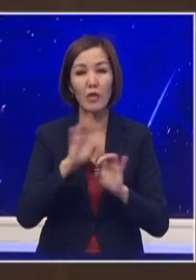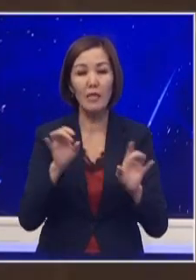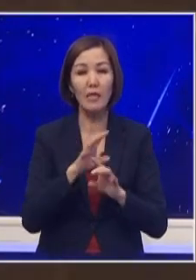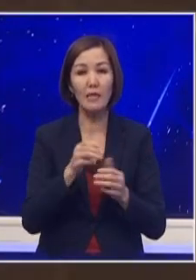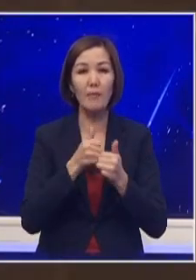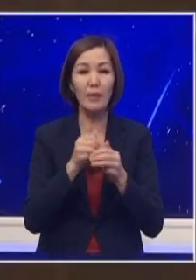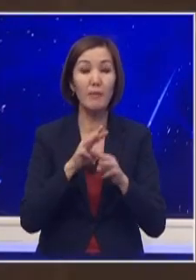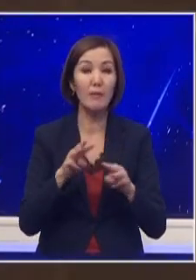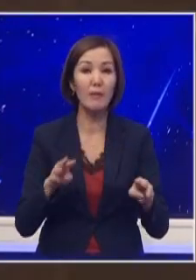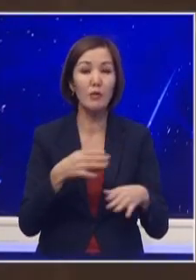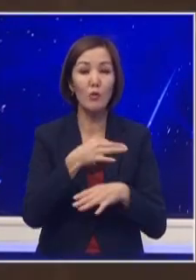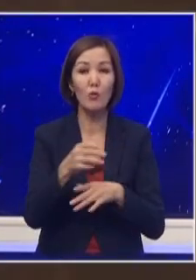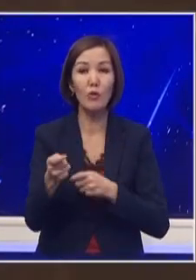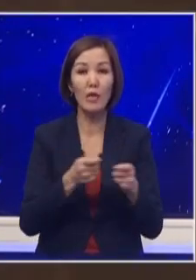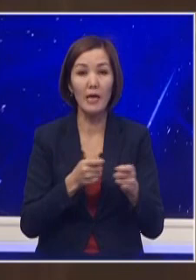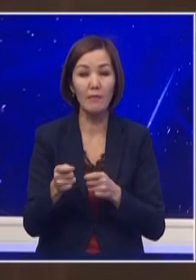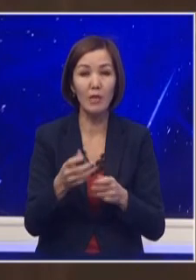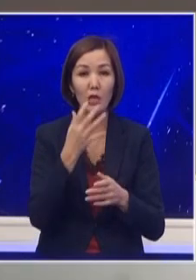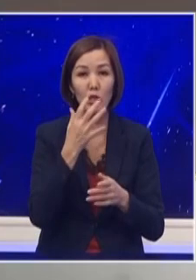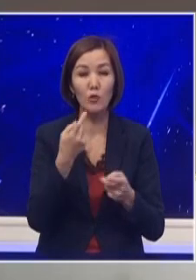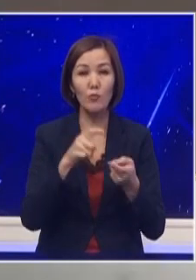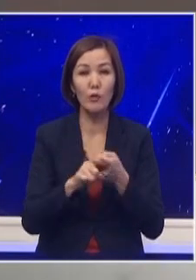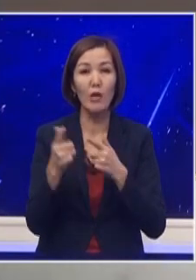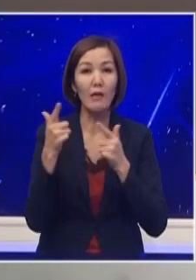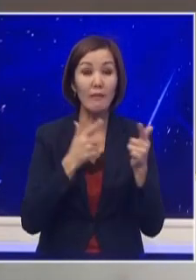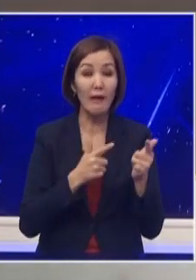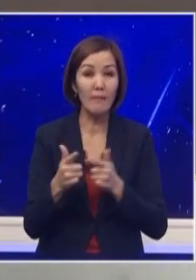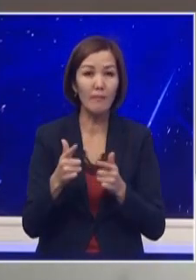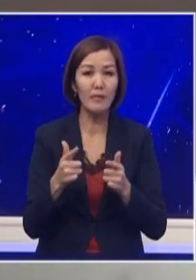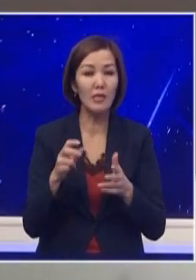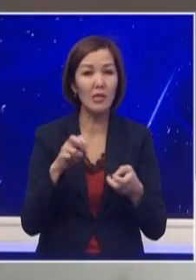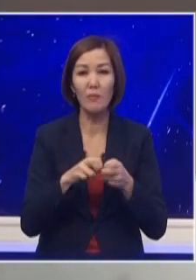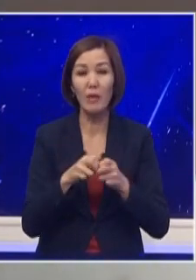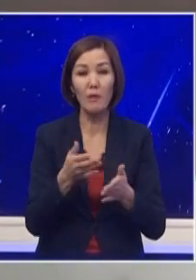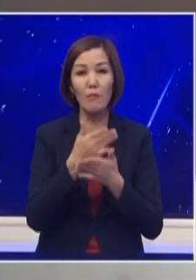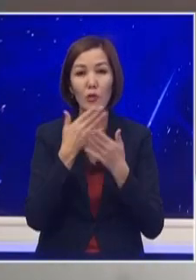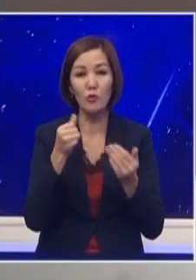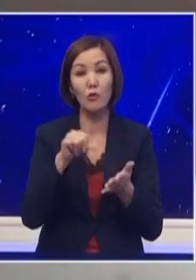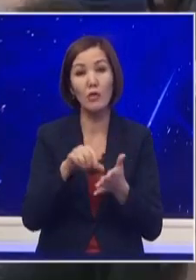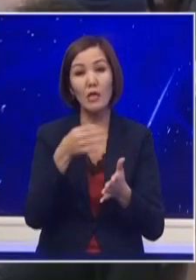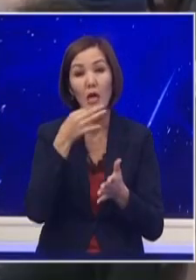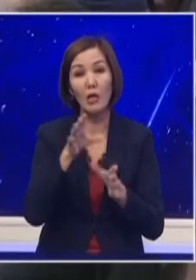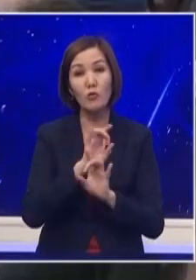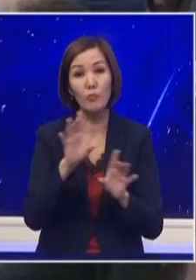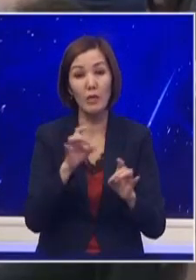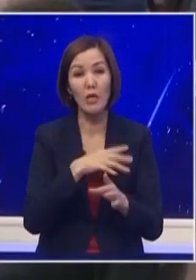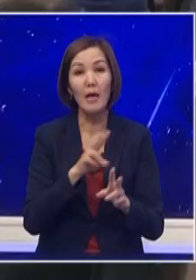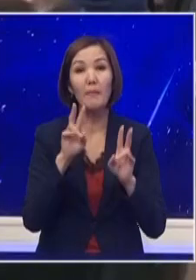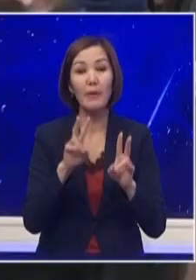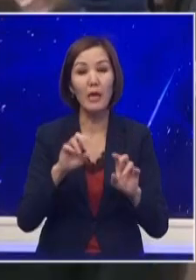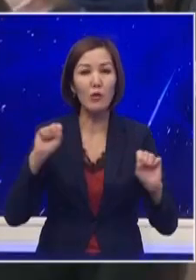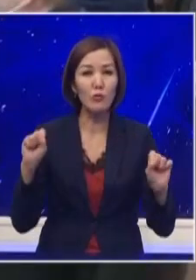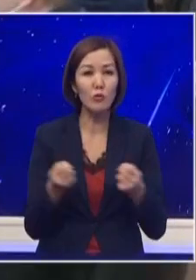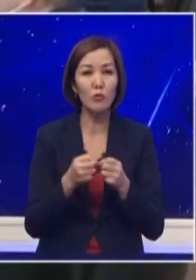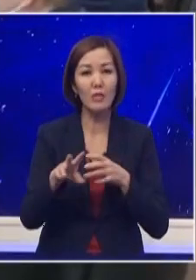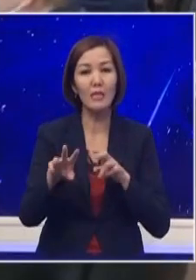қыркүйек айында өңірлердің әкімдері жылу беру маусымына дайынбыз, ешқандай проблема жоқ деп баяндағанын атап өтті. Бірақ күн суытқанда